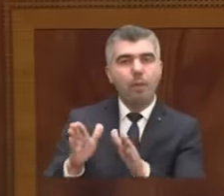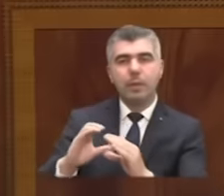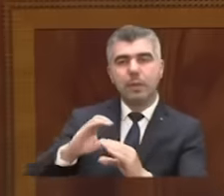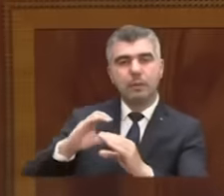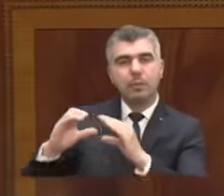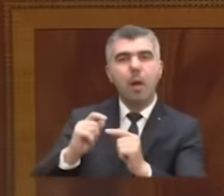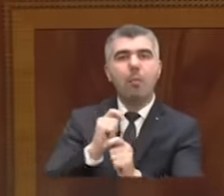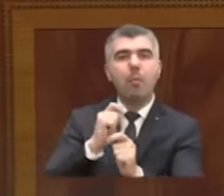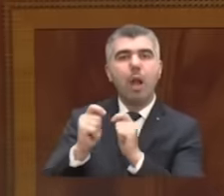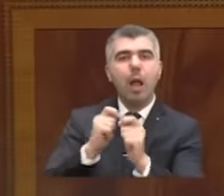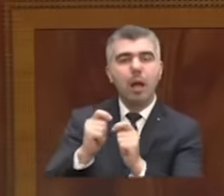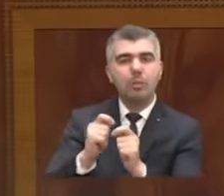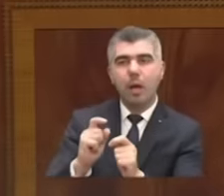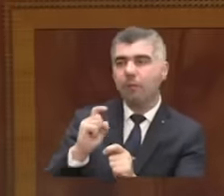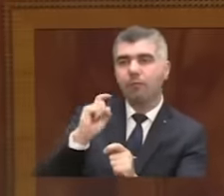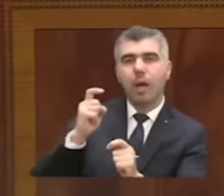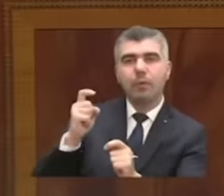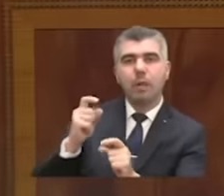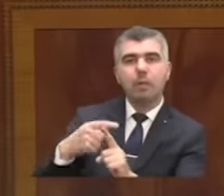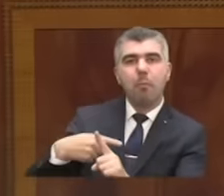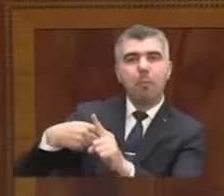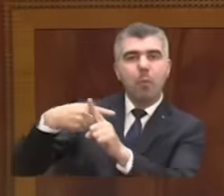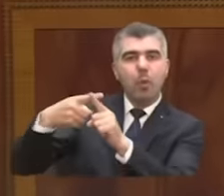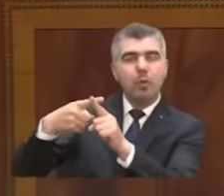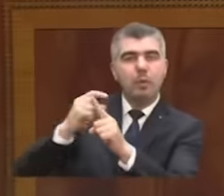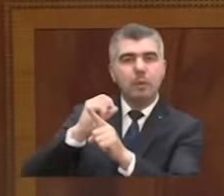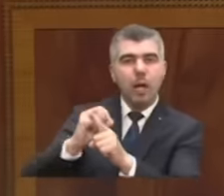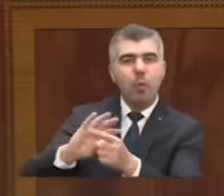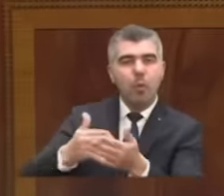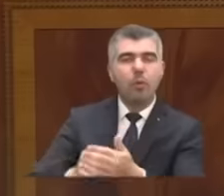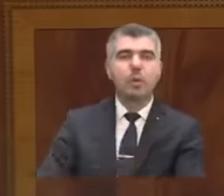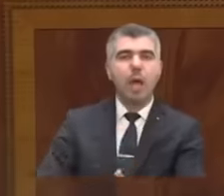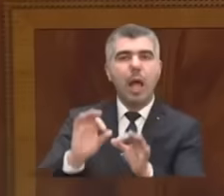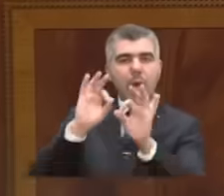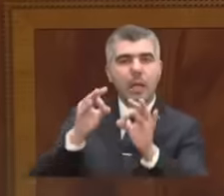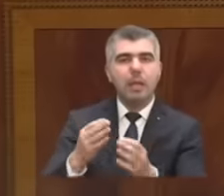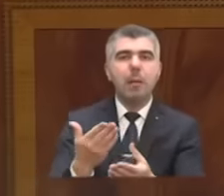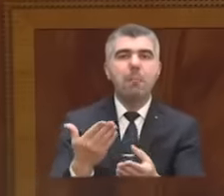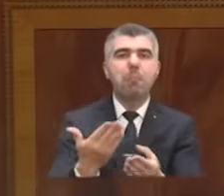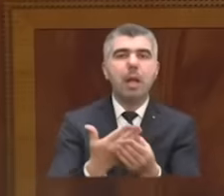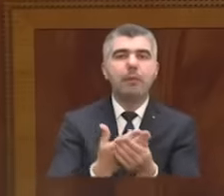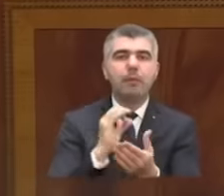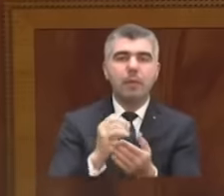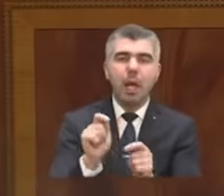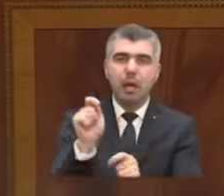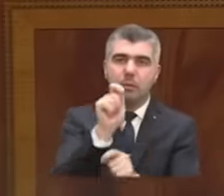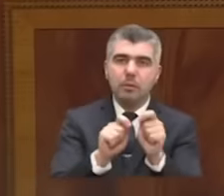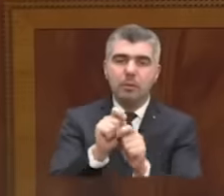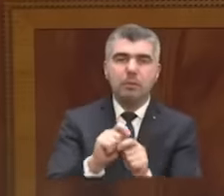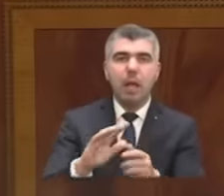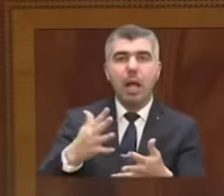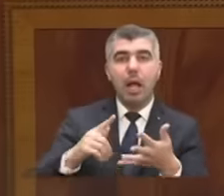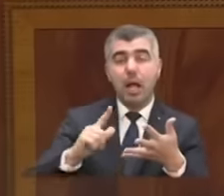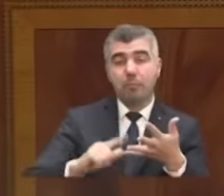الجديد وفتح النقاش حول موضوع تحسين دخل النساء ورجال التعليم وتسوية عدد من